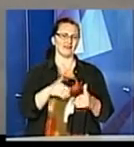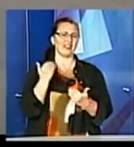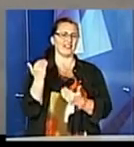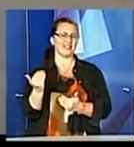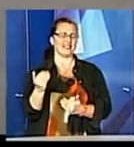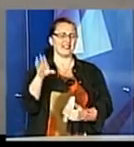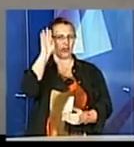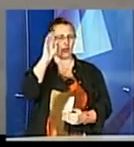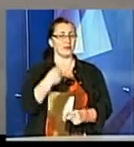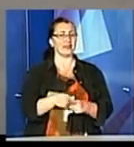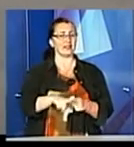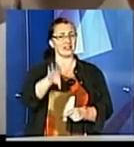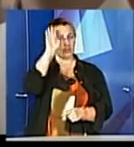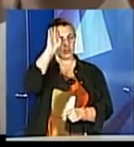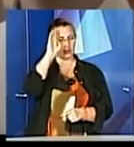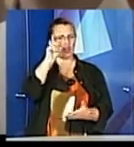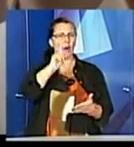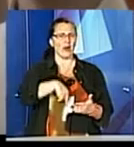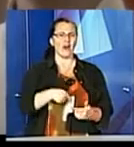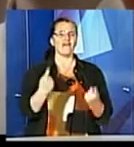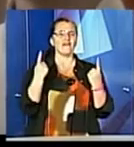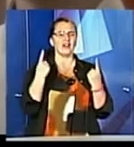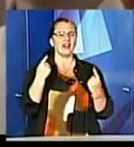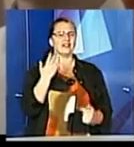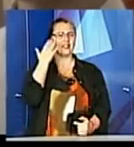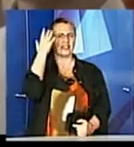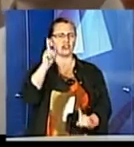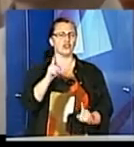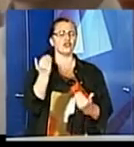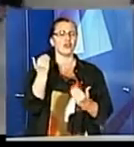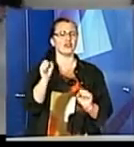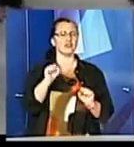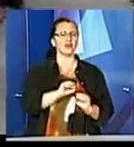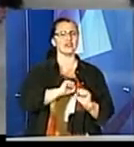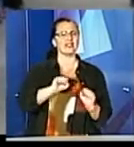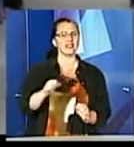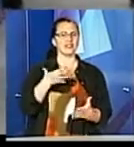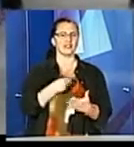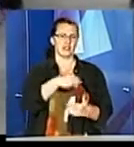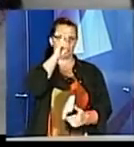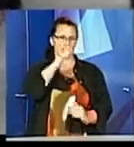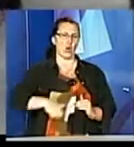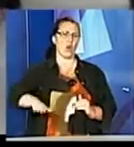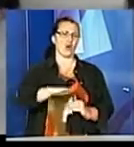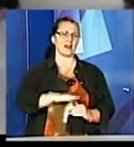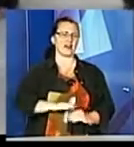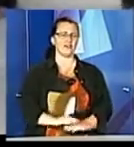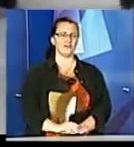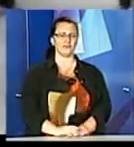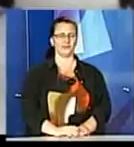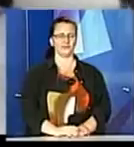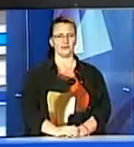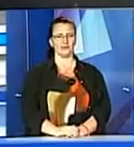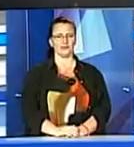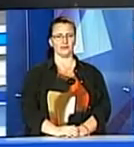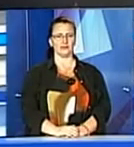цих юнаків покладають великі надії і вірять, що вони зможуть захистити свою країну. Христина Іваніків, Сергій Медведєв, новини.